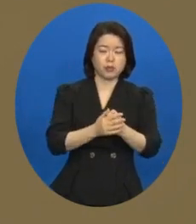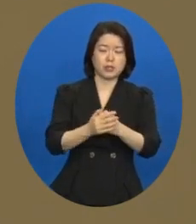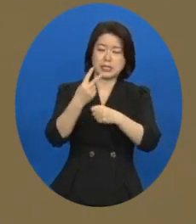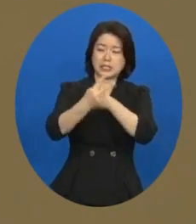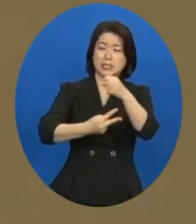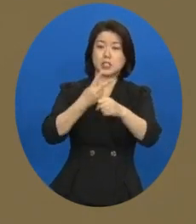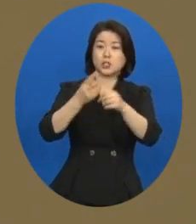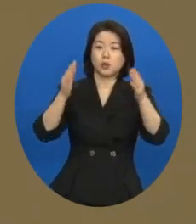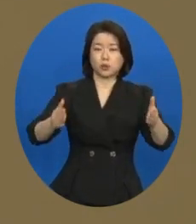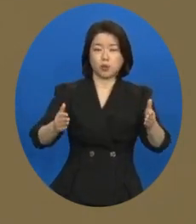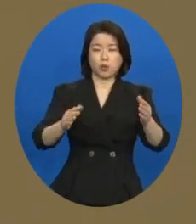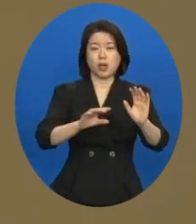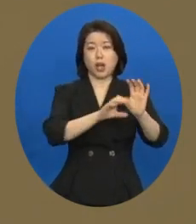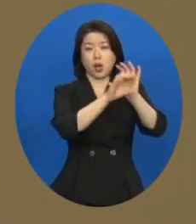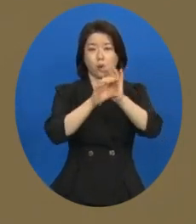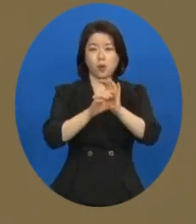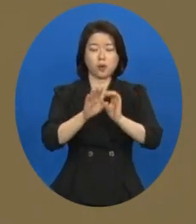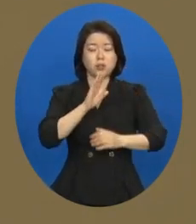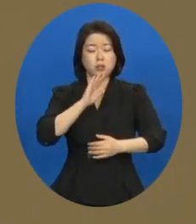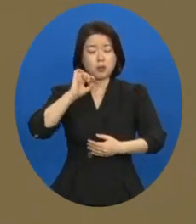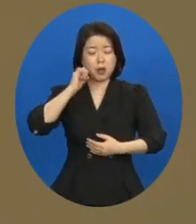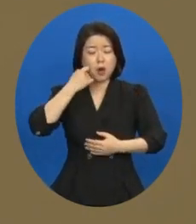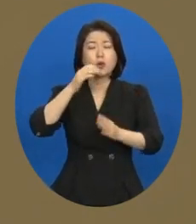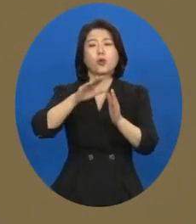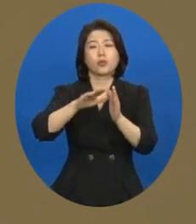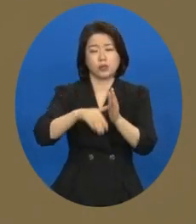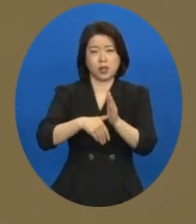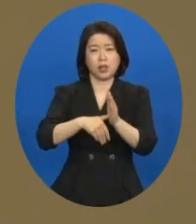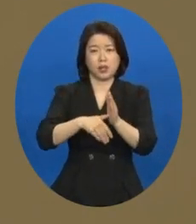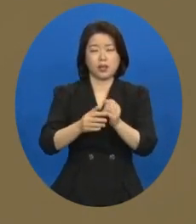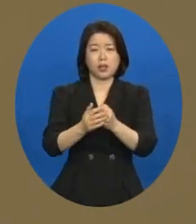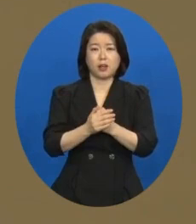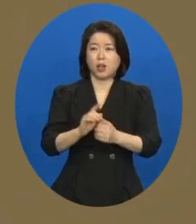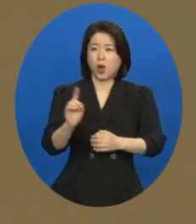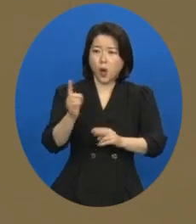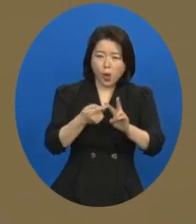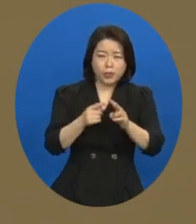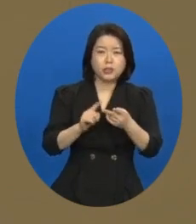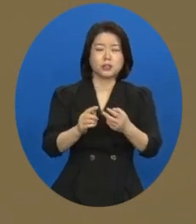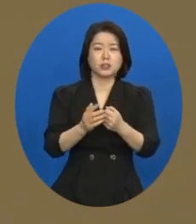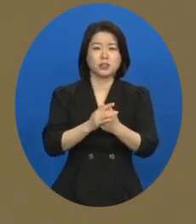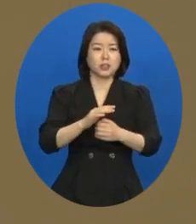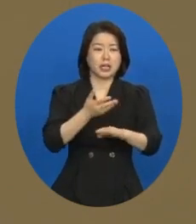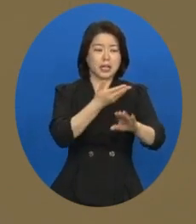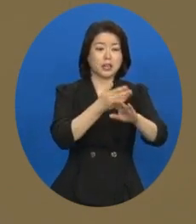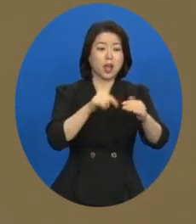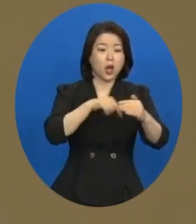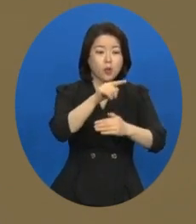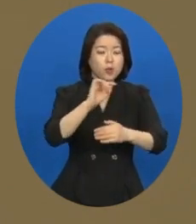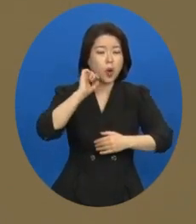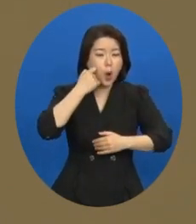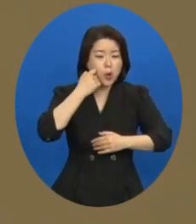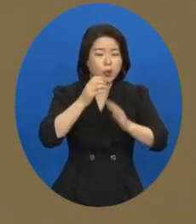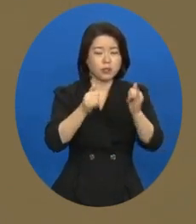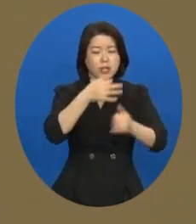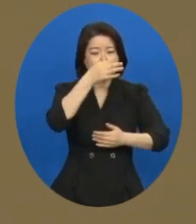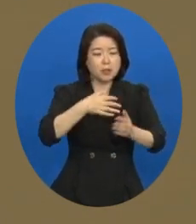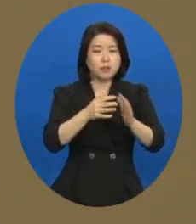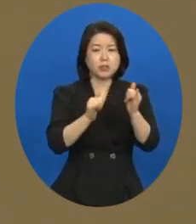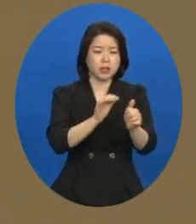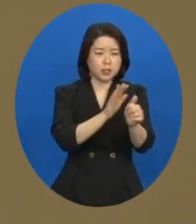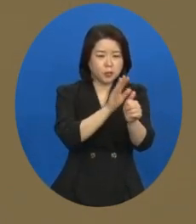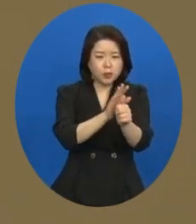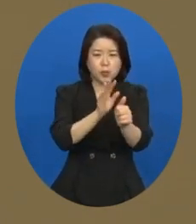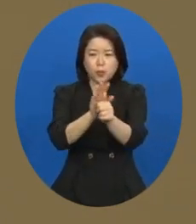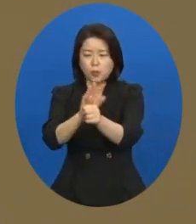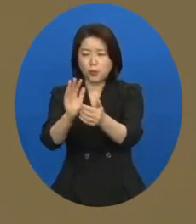동안 코로나19로 참 어려운 때 어떻든지 어려운 사람, 힘든 사람 돕고